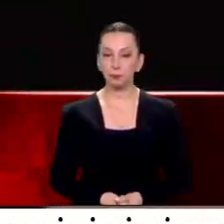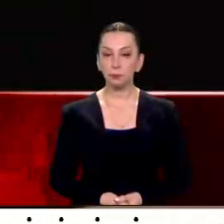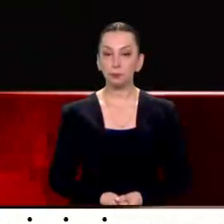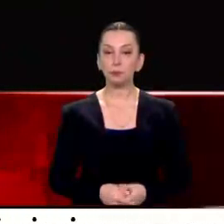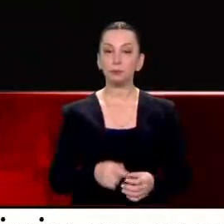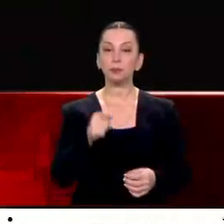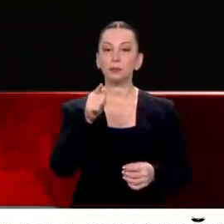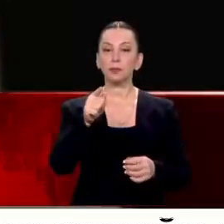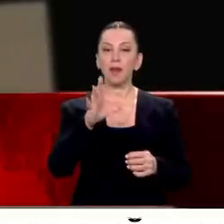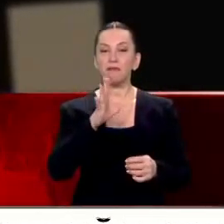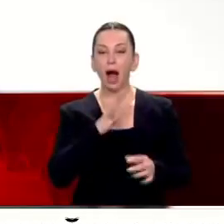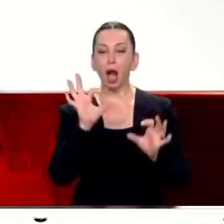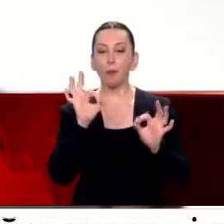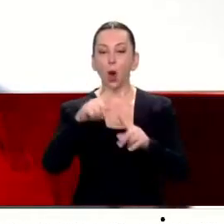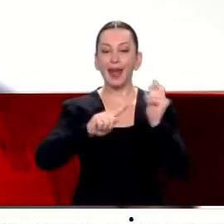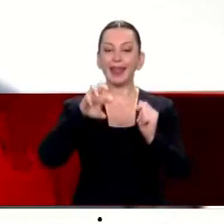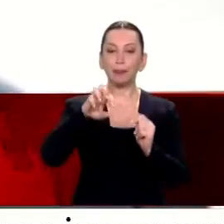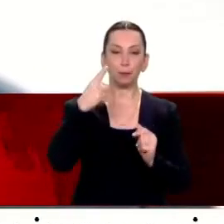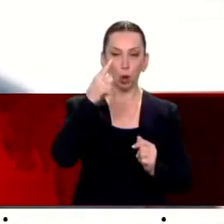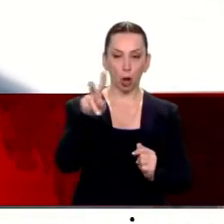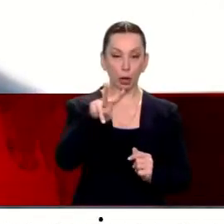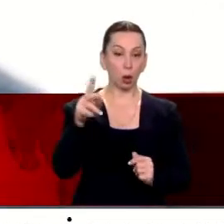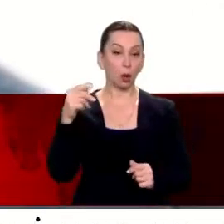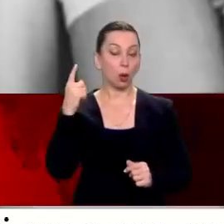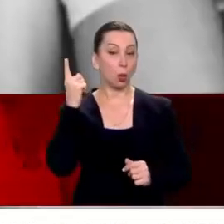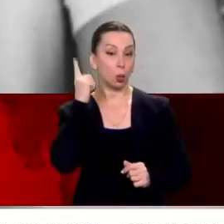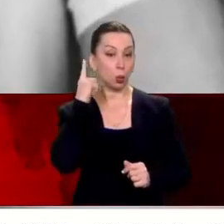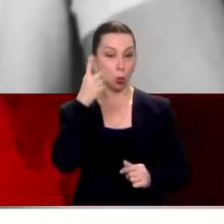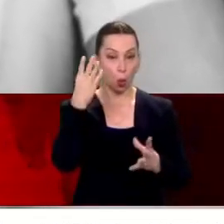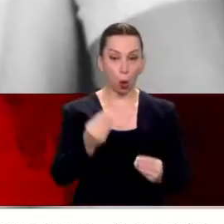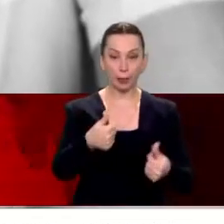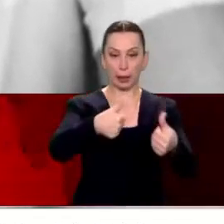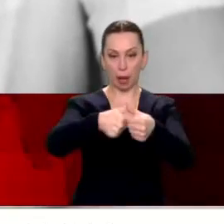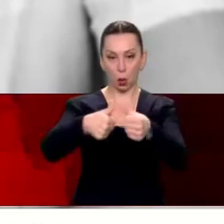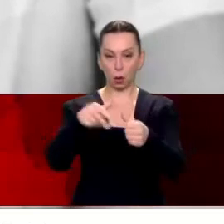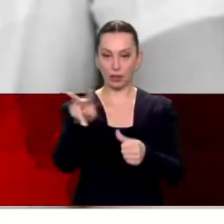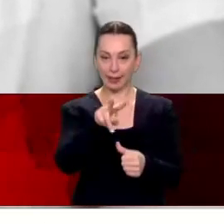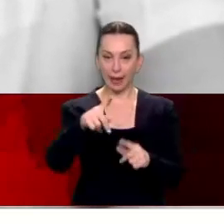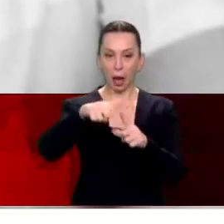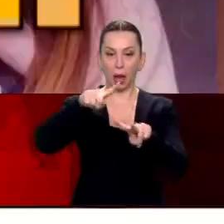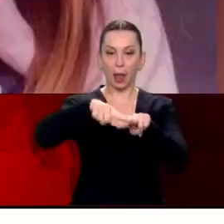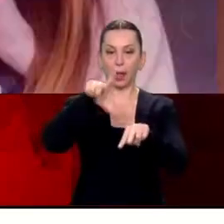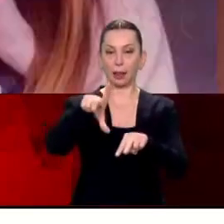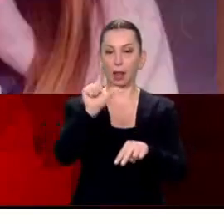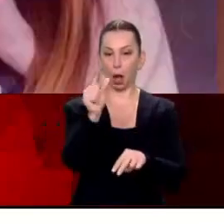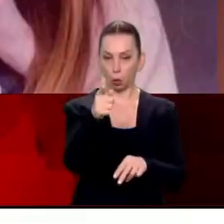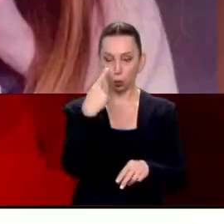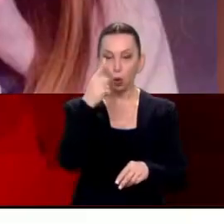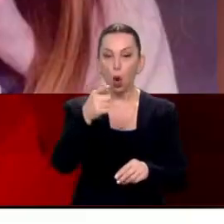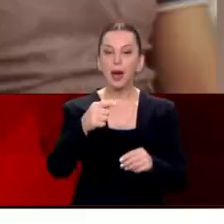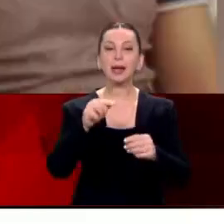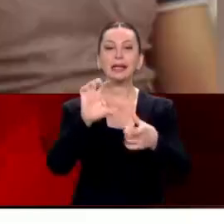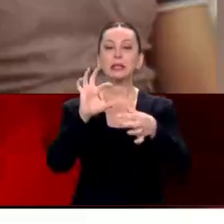Var böyle tipler hesabıyla ünlenen fenomen Kıvanç Talu ile eşi Beril Talu. İddiaya göre kurdukları